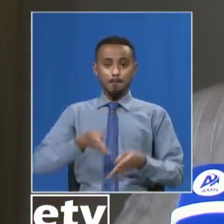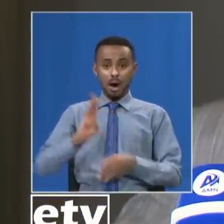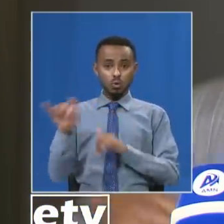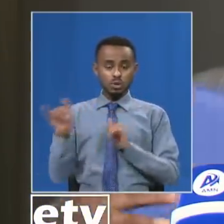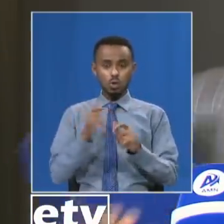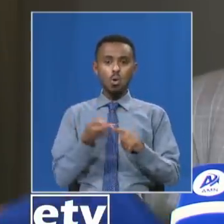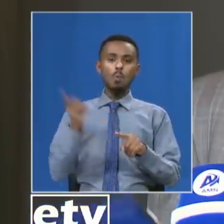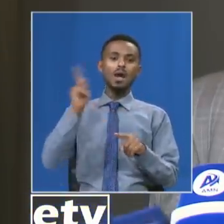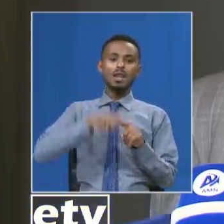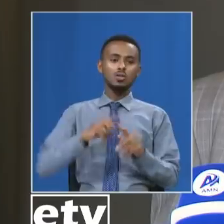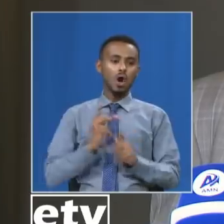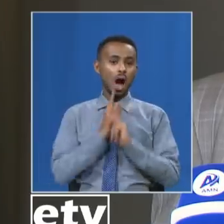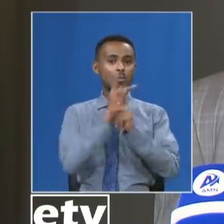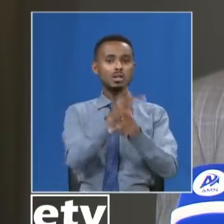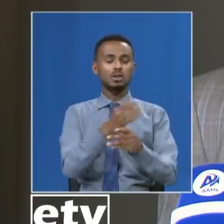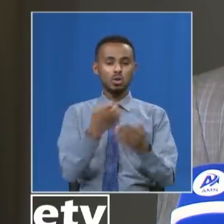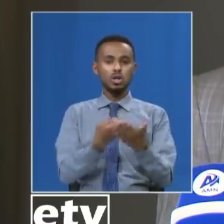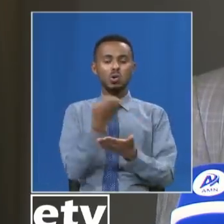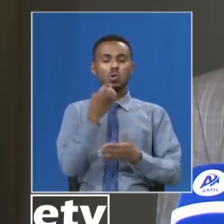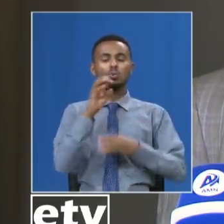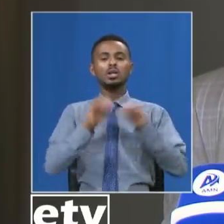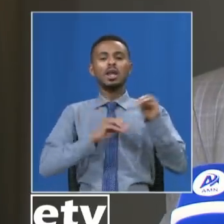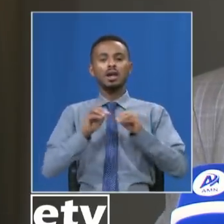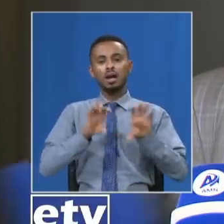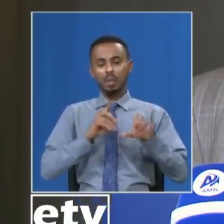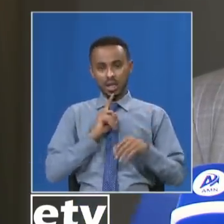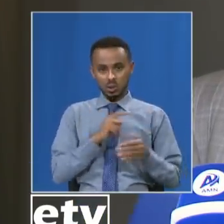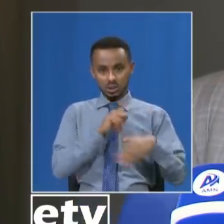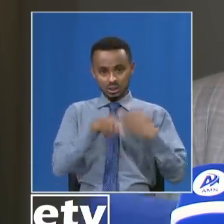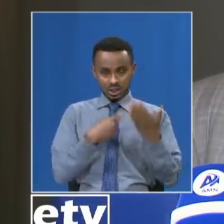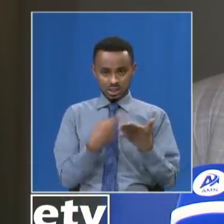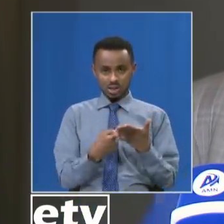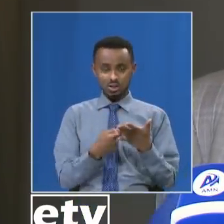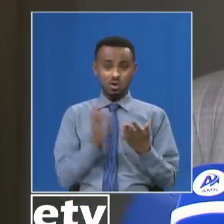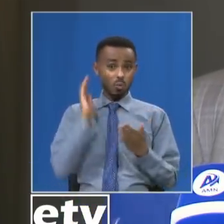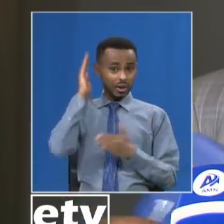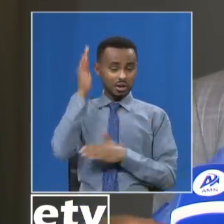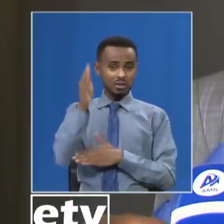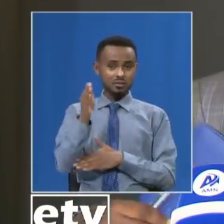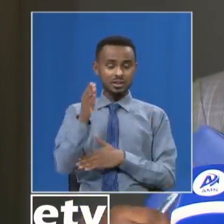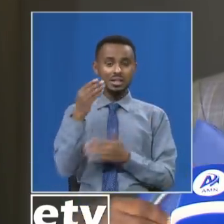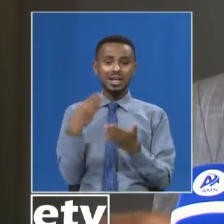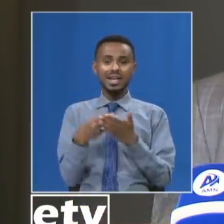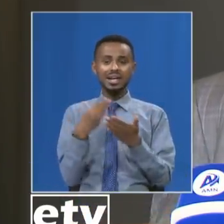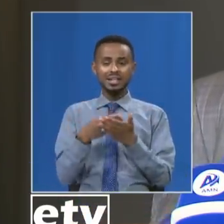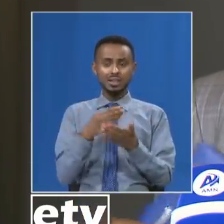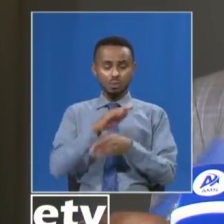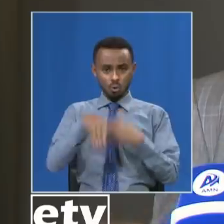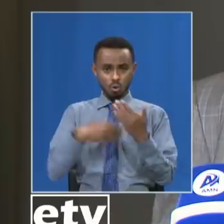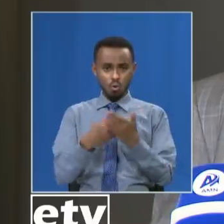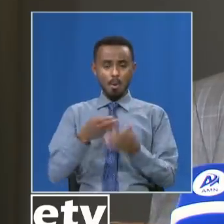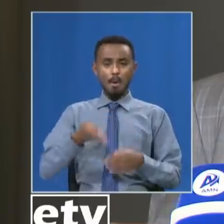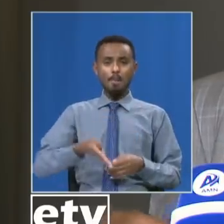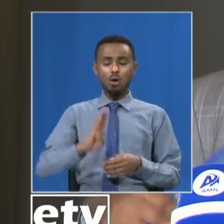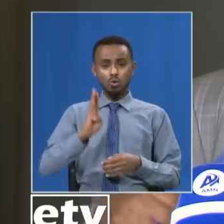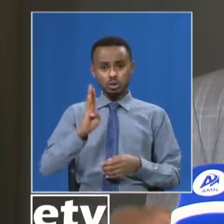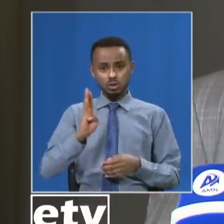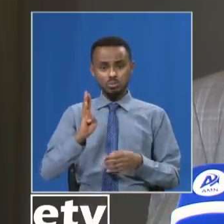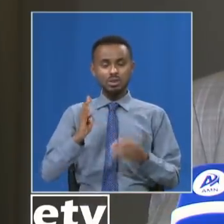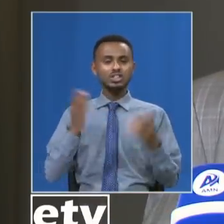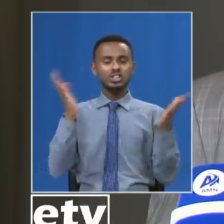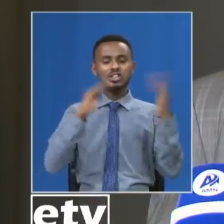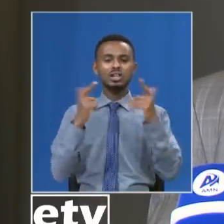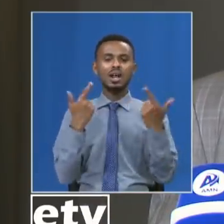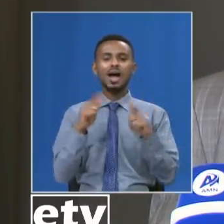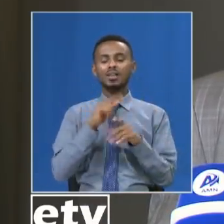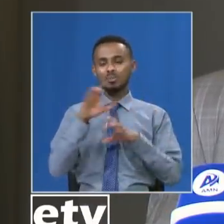ደግሞ መልሰው አብድረው ኢኮኖሚውን ሁሉ እንዲያነቃቃም ያደርግ ነው። ስለዚህ ወደፊት የጥሬ ገንዘብ ሁሉ ባንኮችን